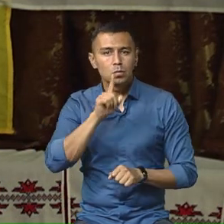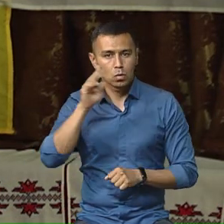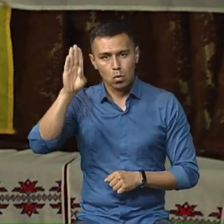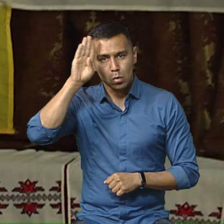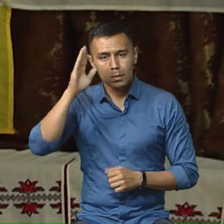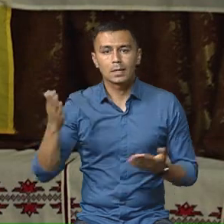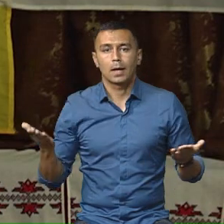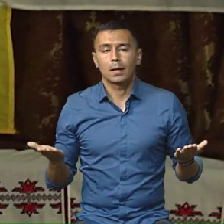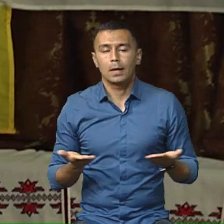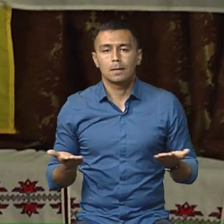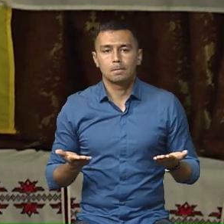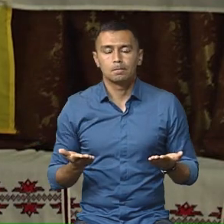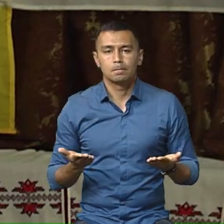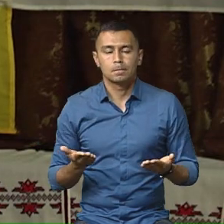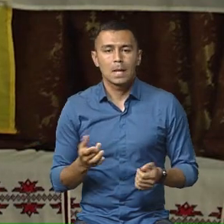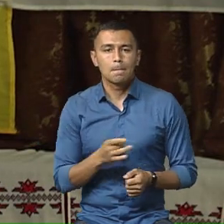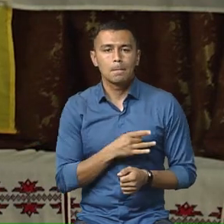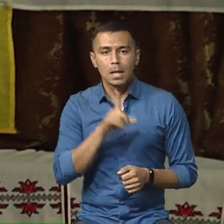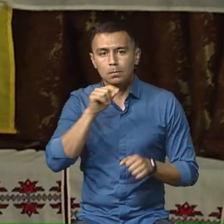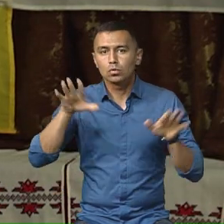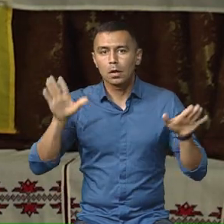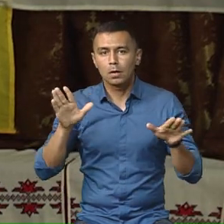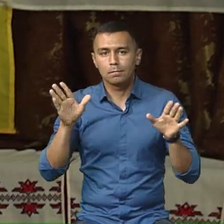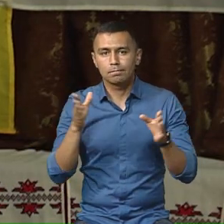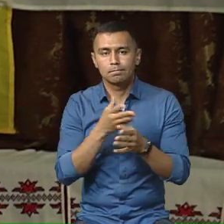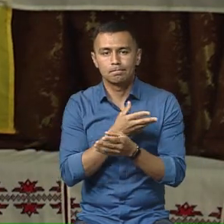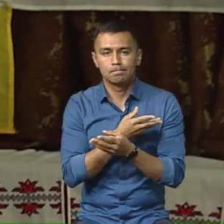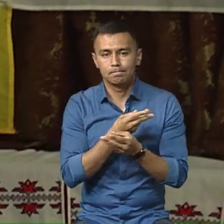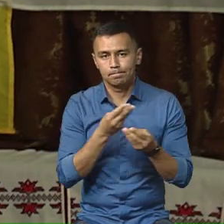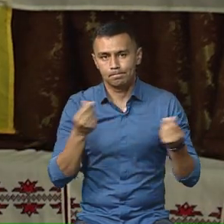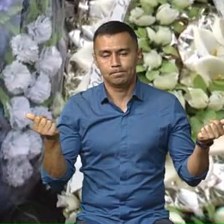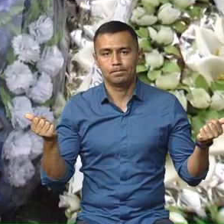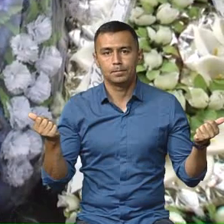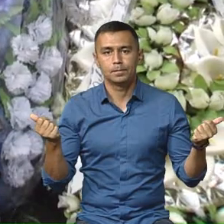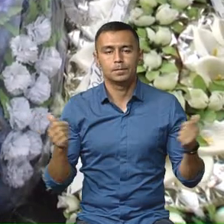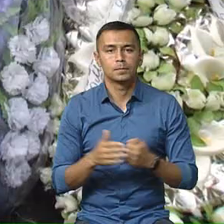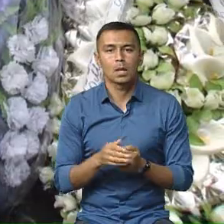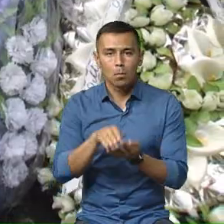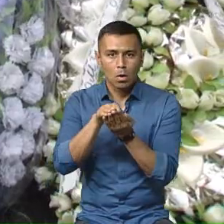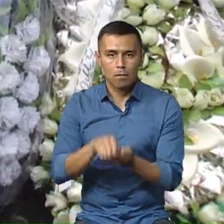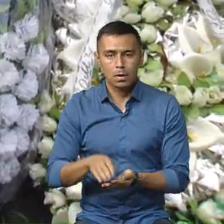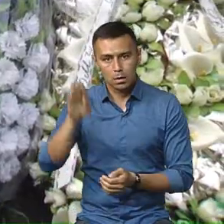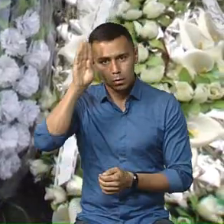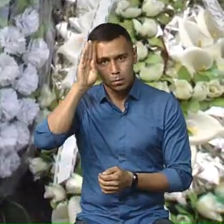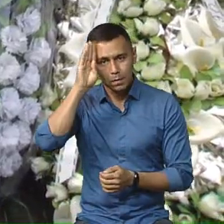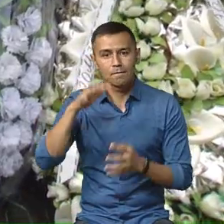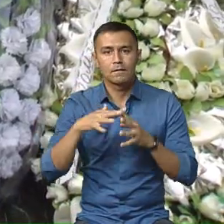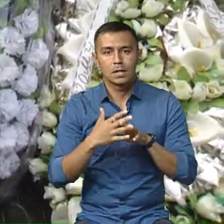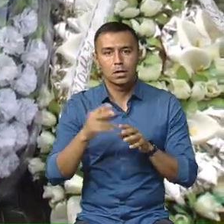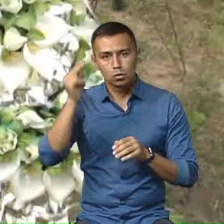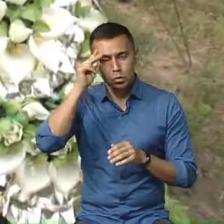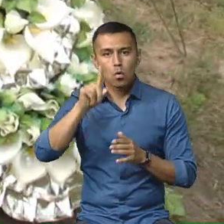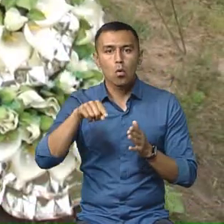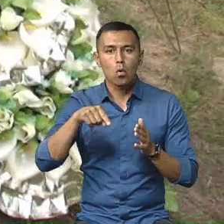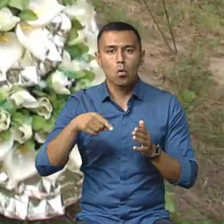який білим журавлем відлетів в небо. Поховали Олексія Казіміра у селі